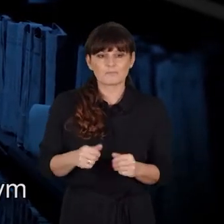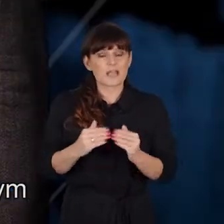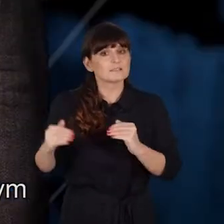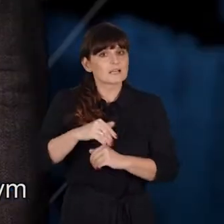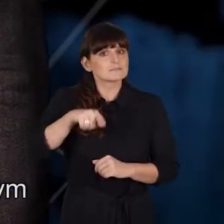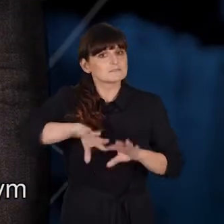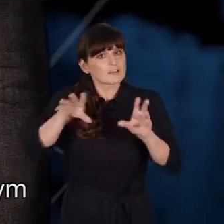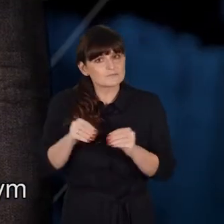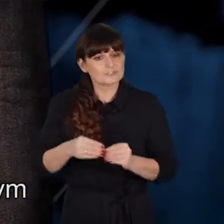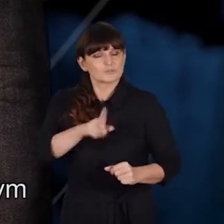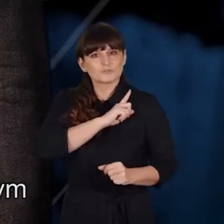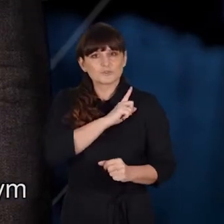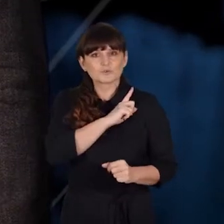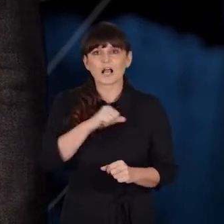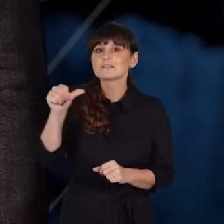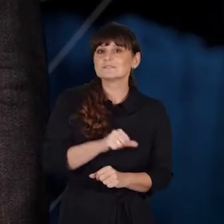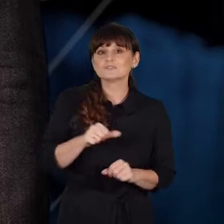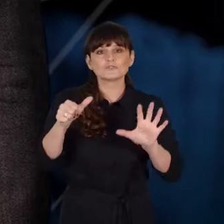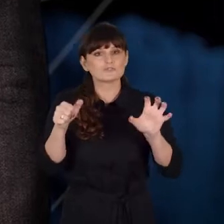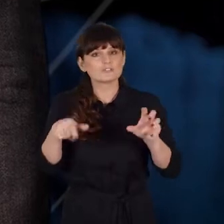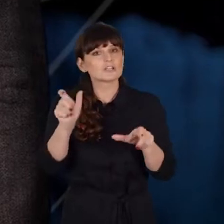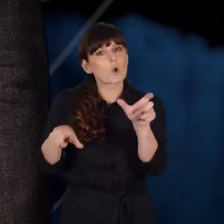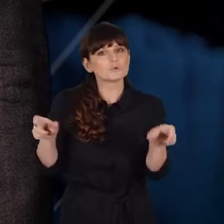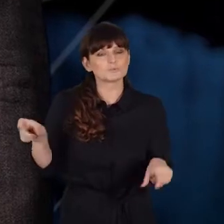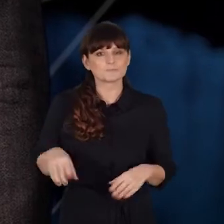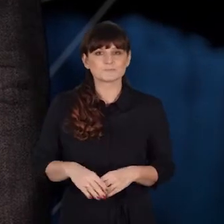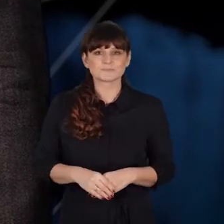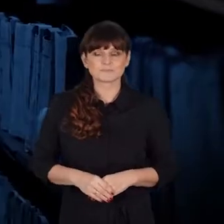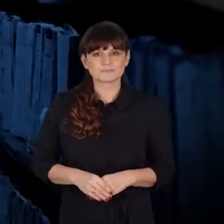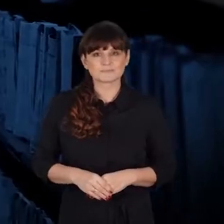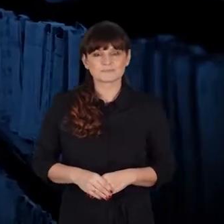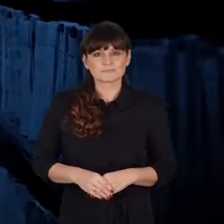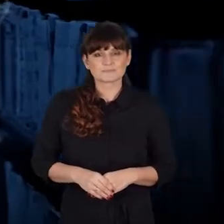narodowym zasobem archiwalnym czuwa blisko 1600 osób.